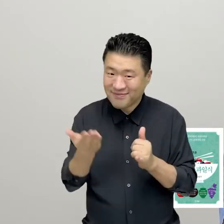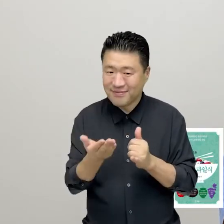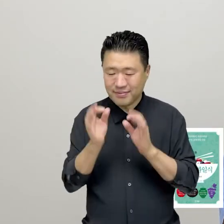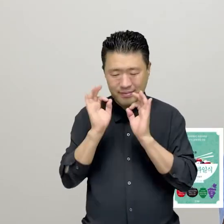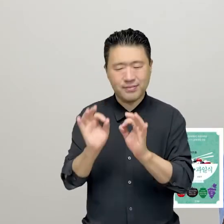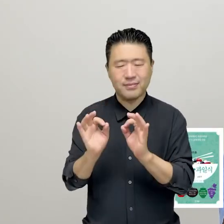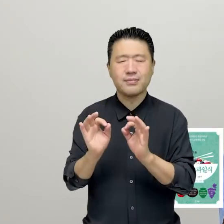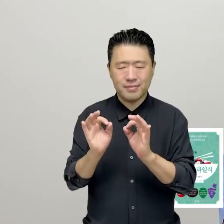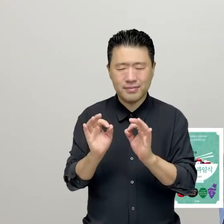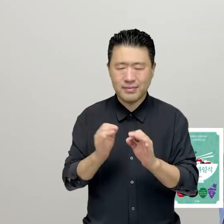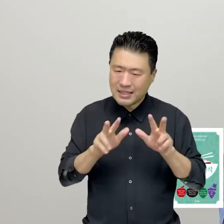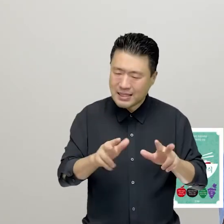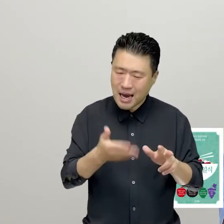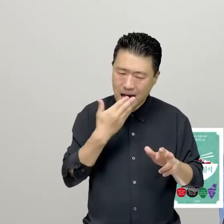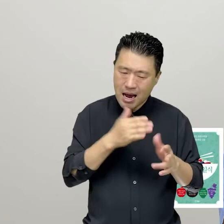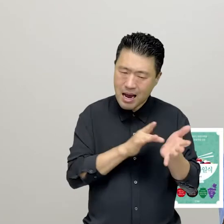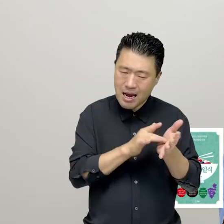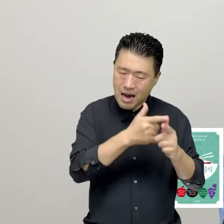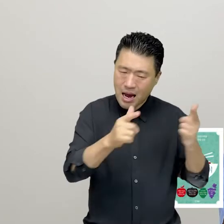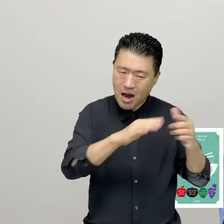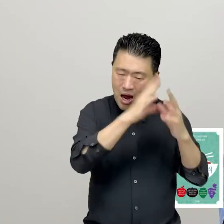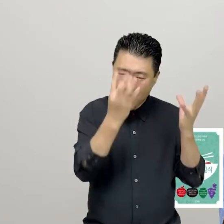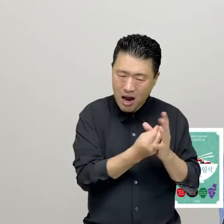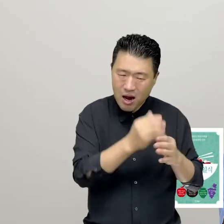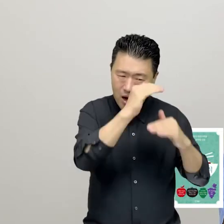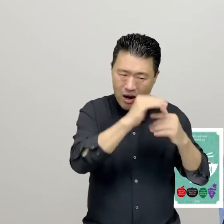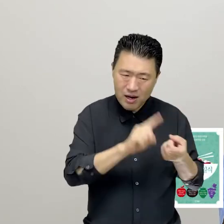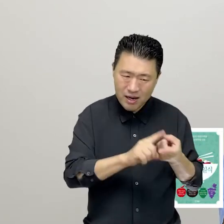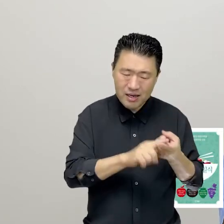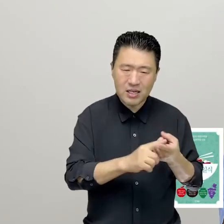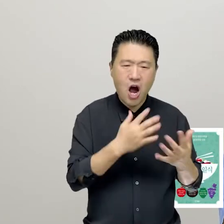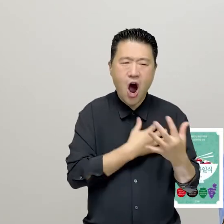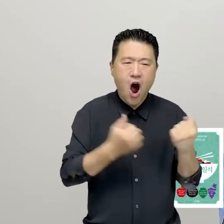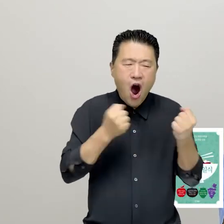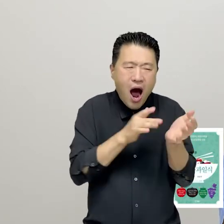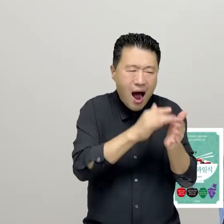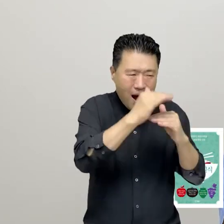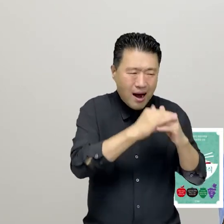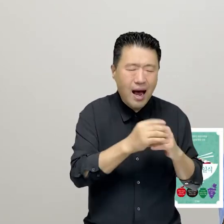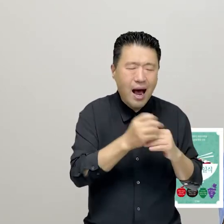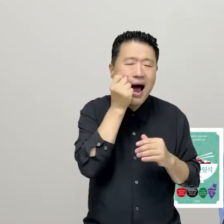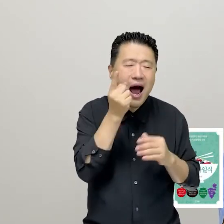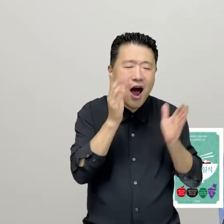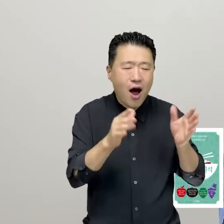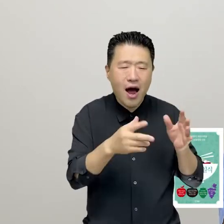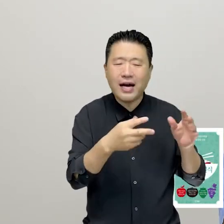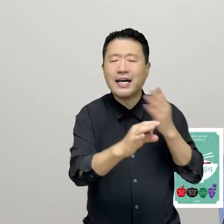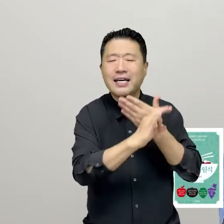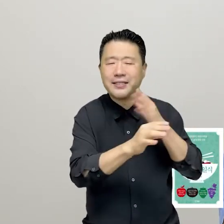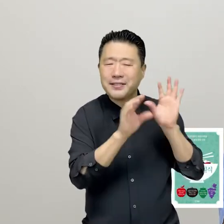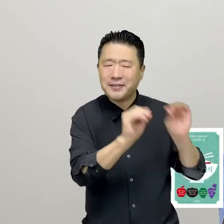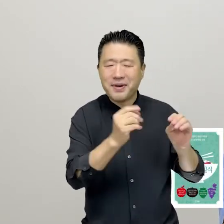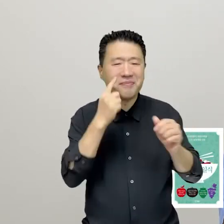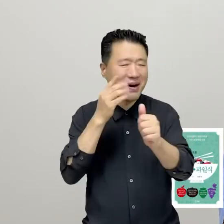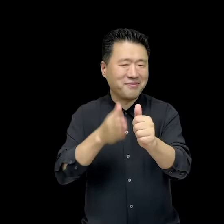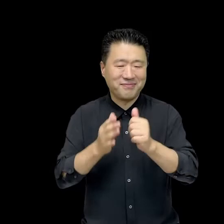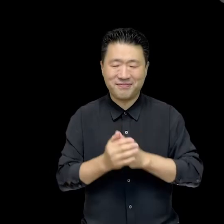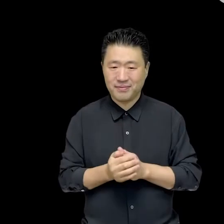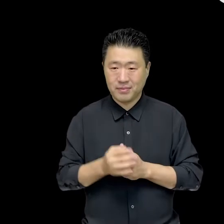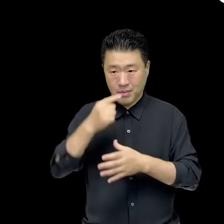분들은 기본적으로 드시고 계신 건강기능식품이 있다면 반드시 한 달은 끊어보시기를